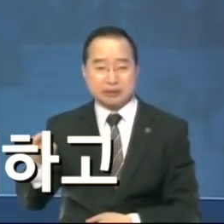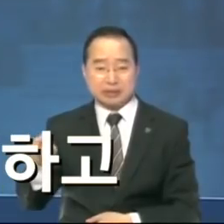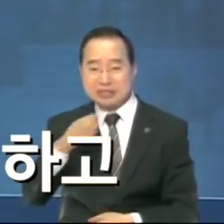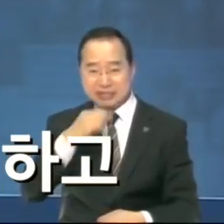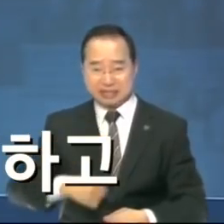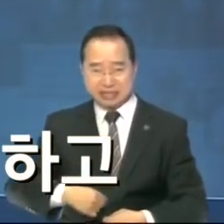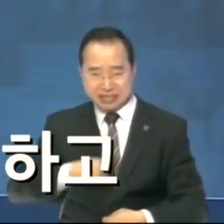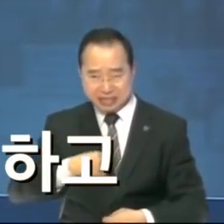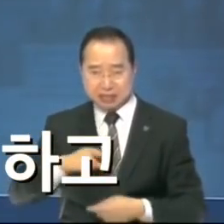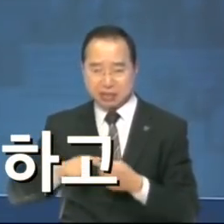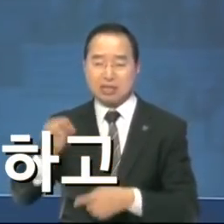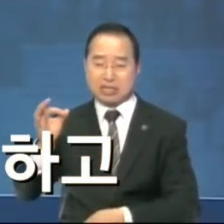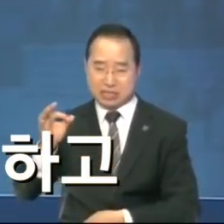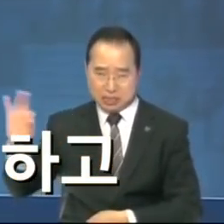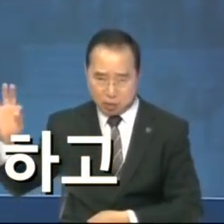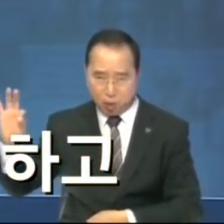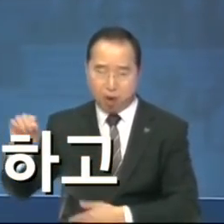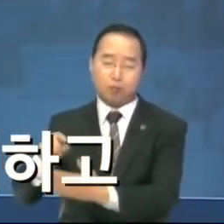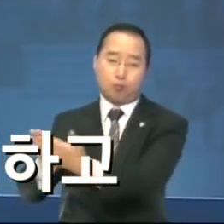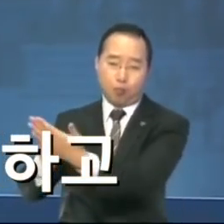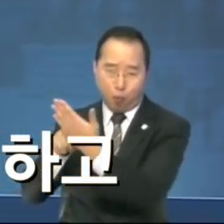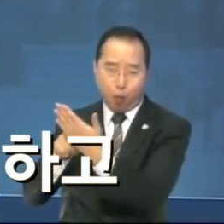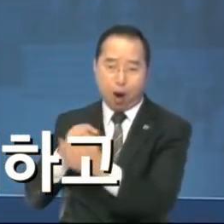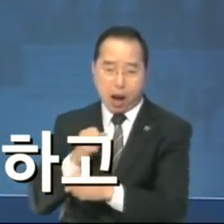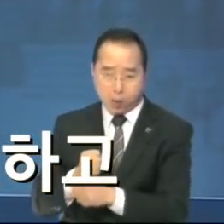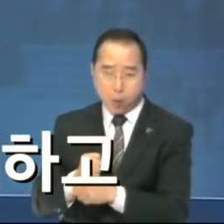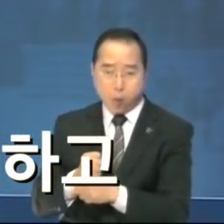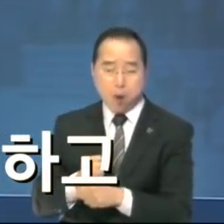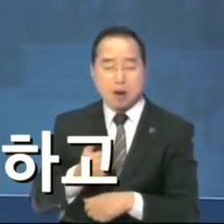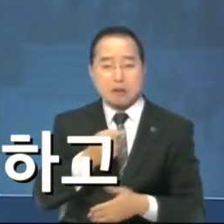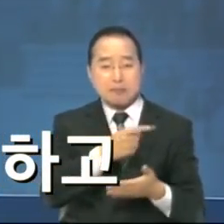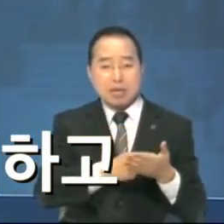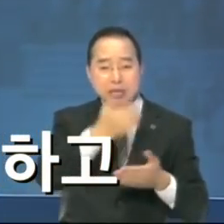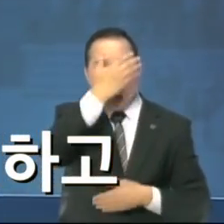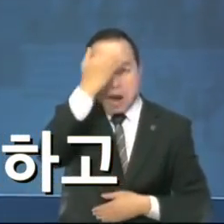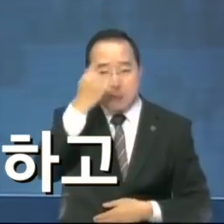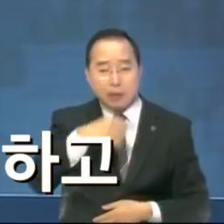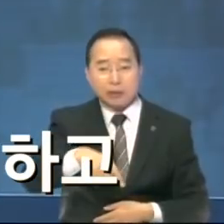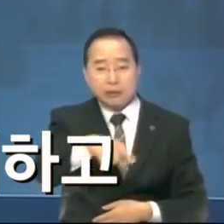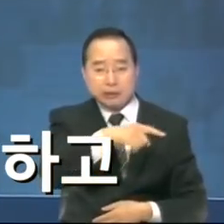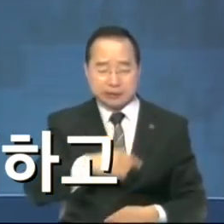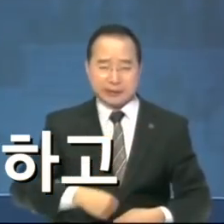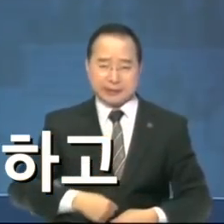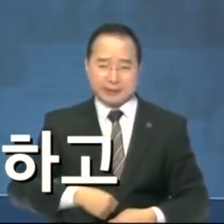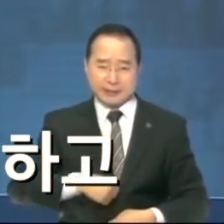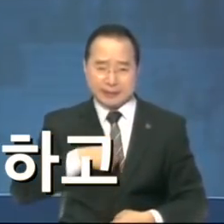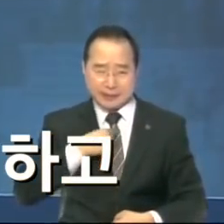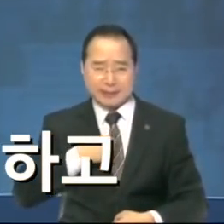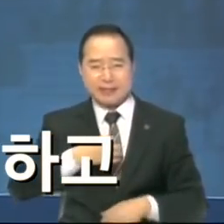인정하고 또 피해자 할머니들에 대해서 진심을 다해서